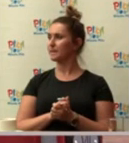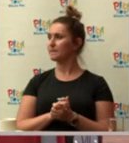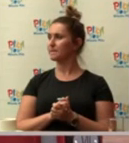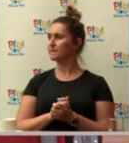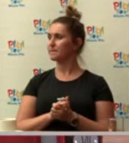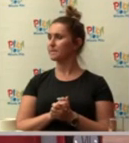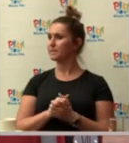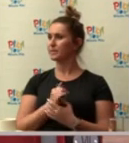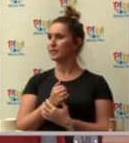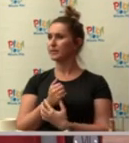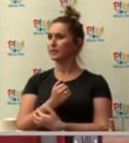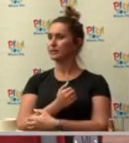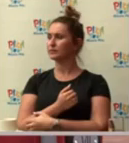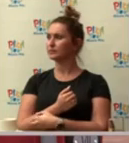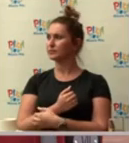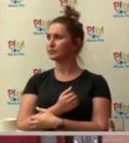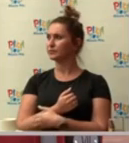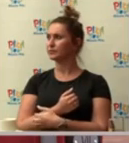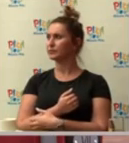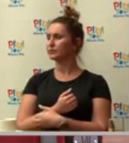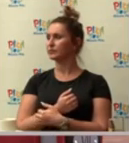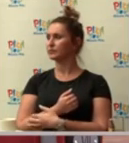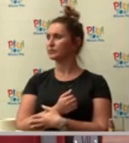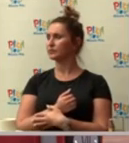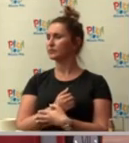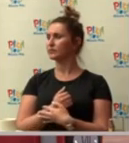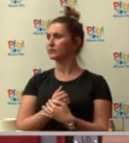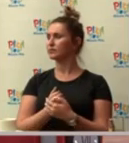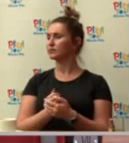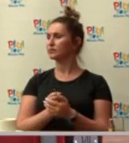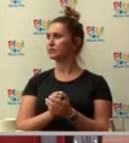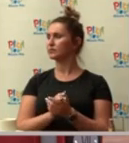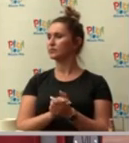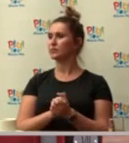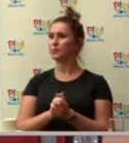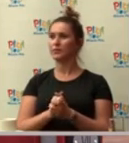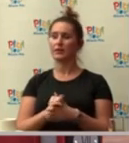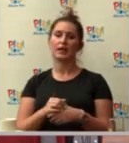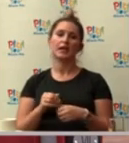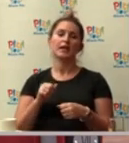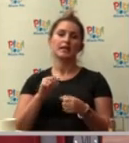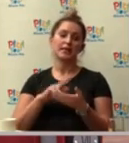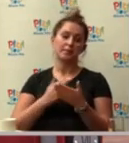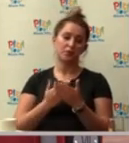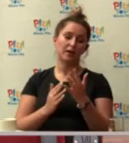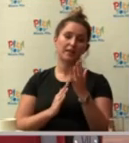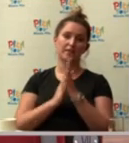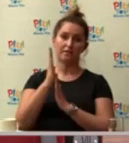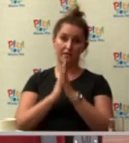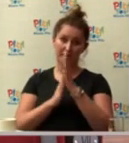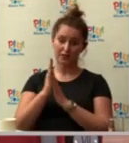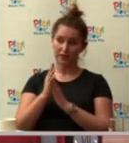leśny, ale tak za bardzo tam nie ma gdzie umieścić kamery, żeby ona zareagowała w momencie, kiedy się wjeżdża w rejon i nagrała to, co tam